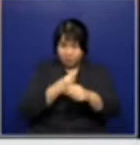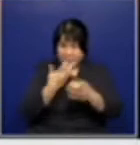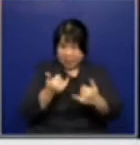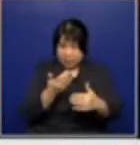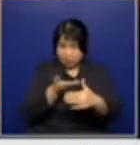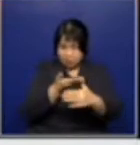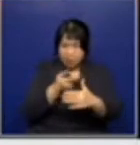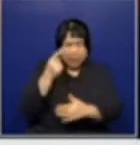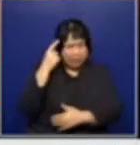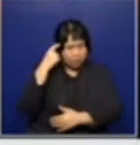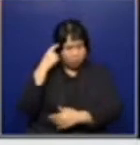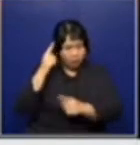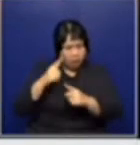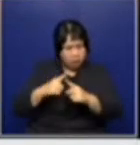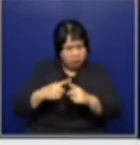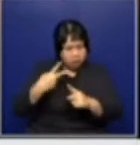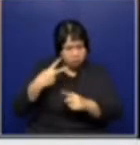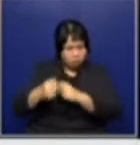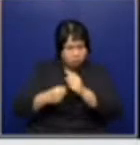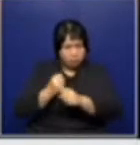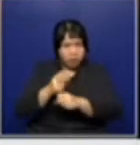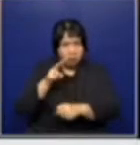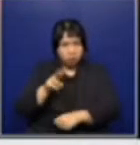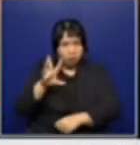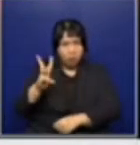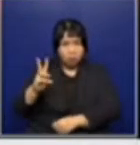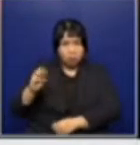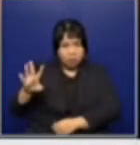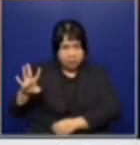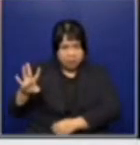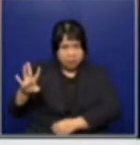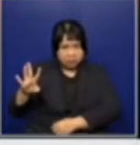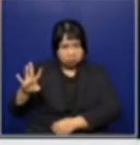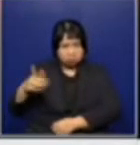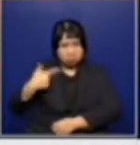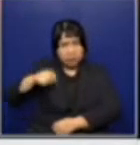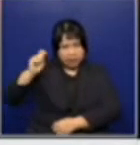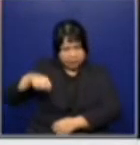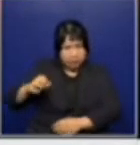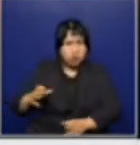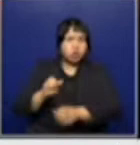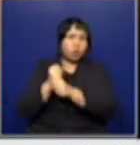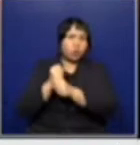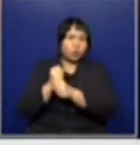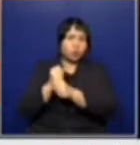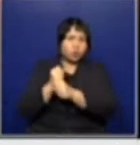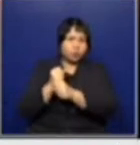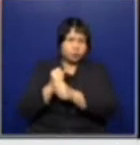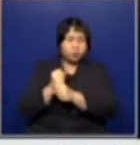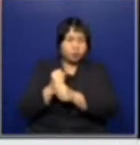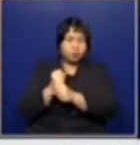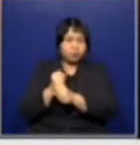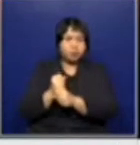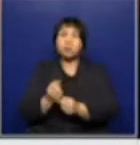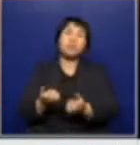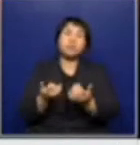ในกุมภาพันธ์ปี64จะมีคำวินิจฉัยหรืออวอร์ดเขียนออกมาขออนุญาตใช้ภาษาอังกฤษท่านประธาน